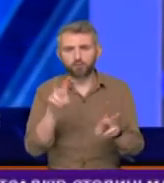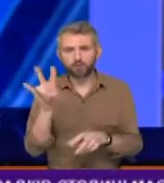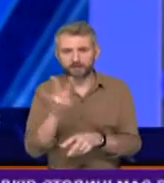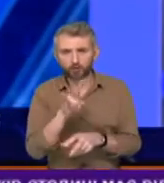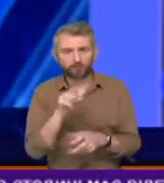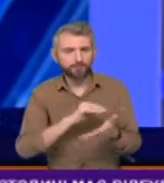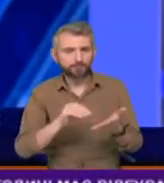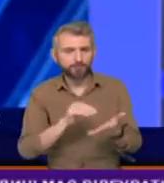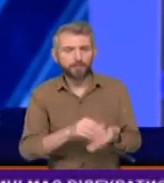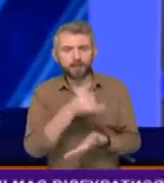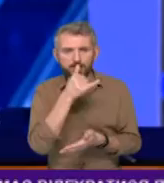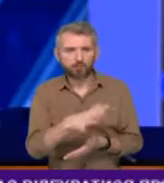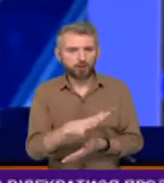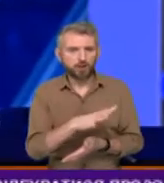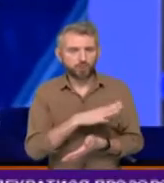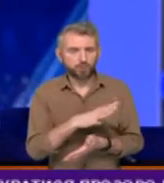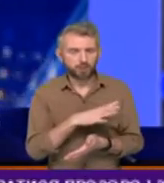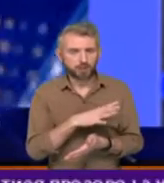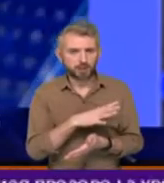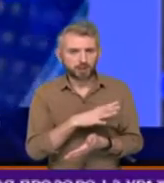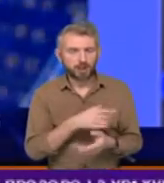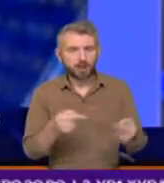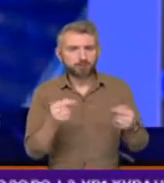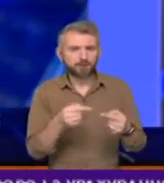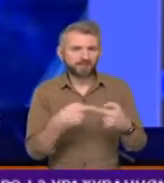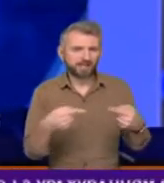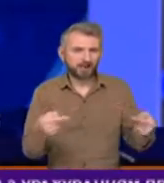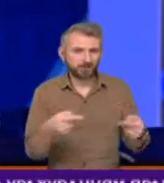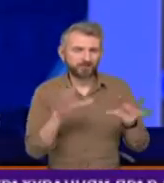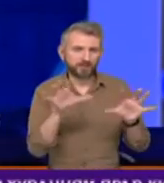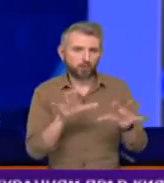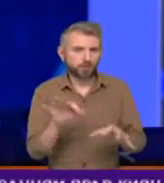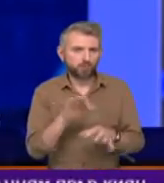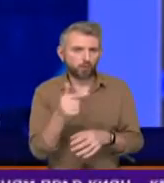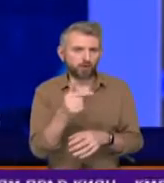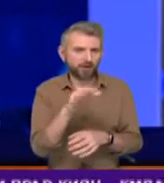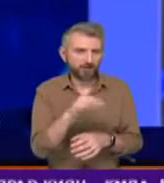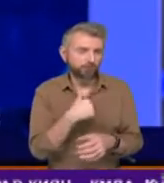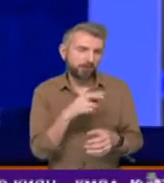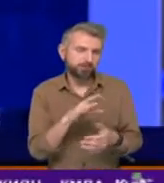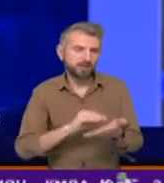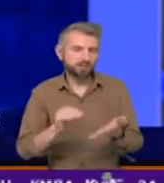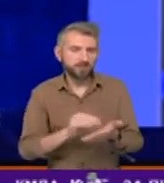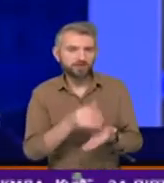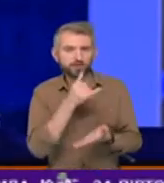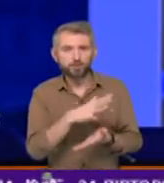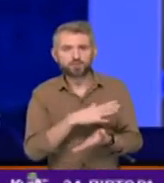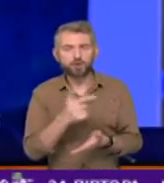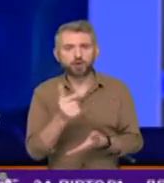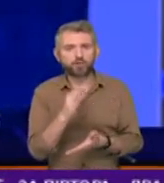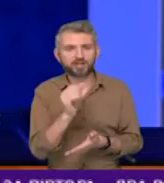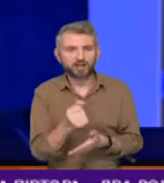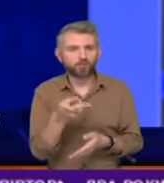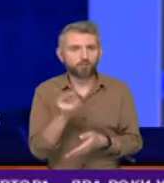Там визначено, що не може бути, скажімо, там певні речі, ну, в законі про громадянство, я б сказав, не може отримати